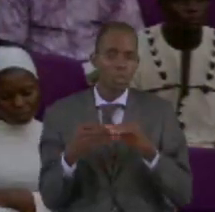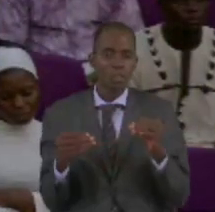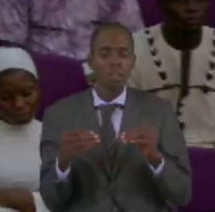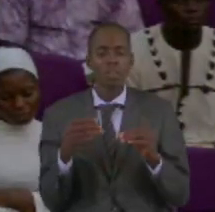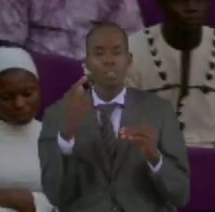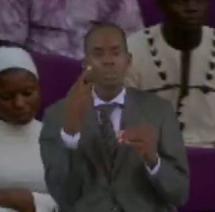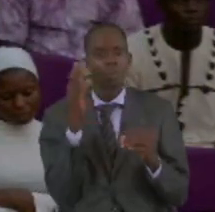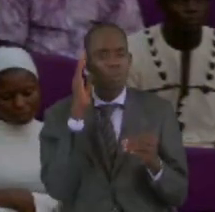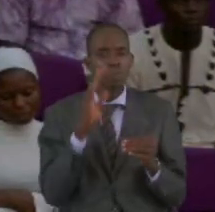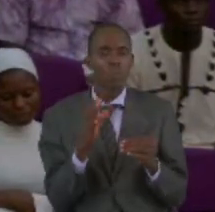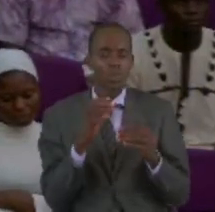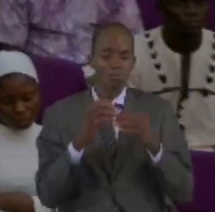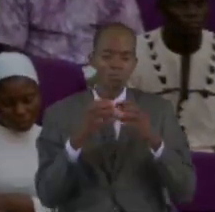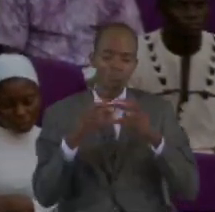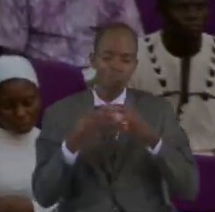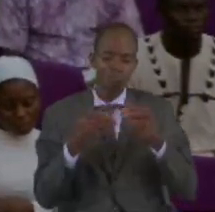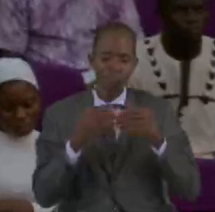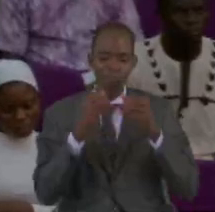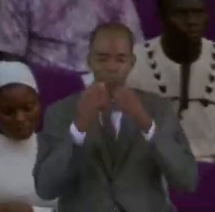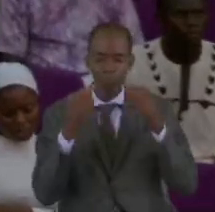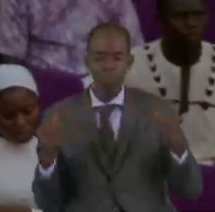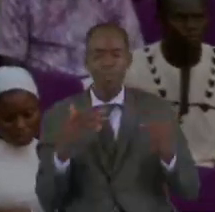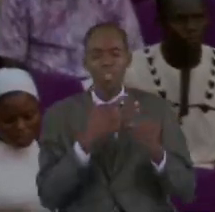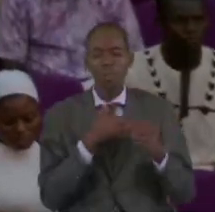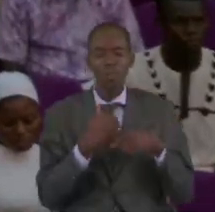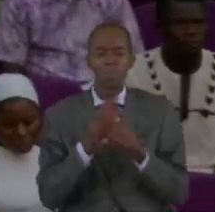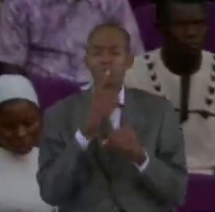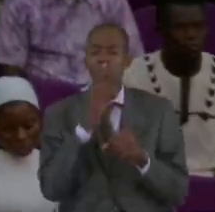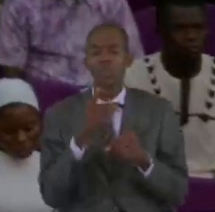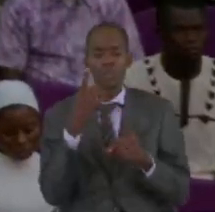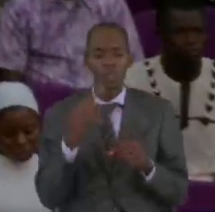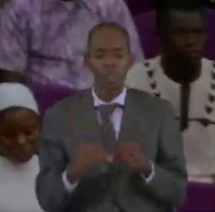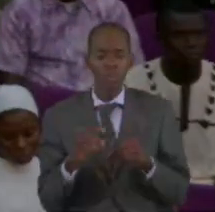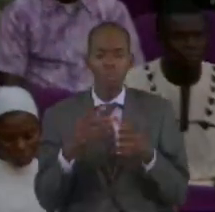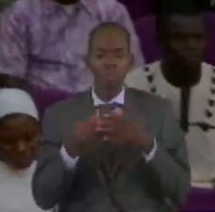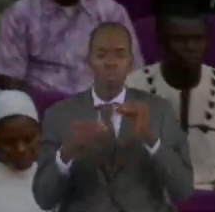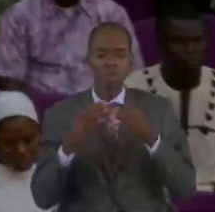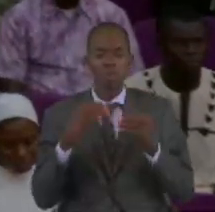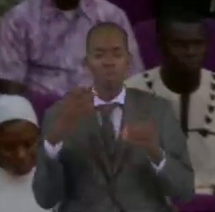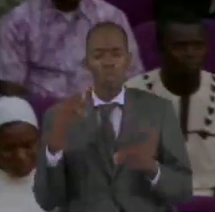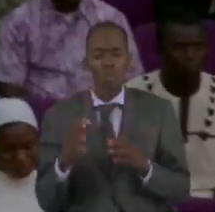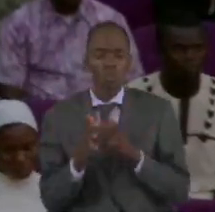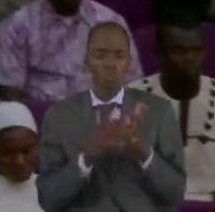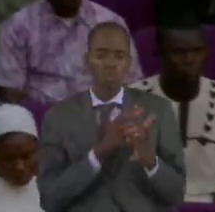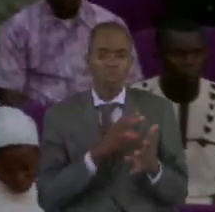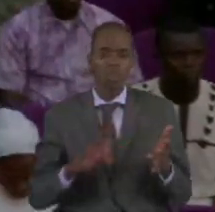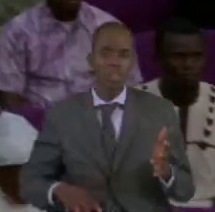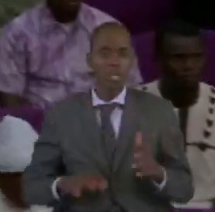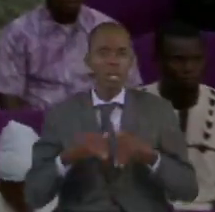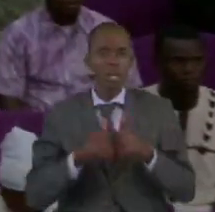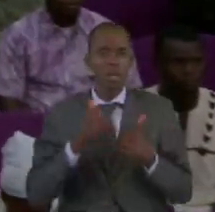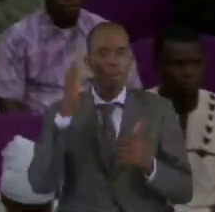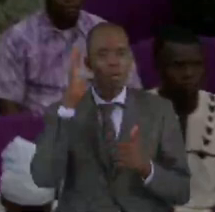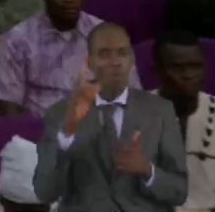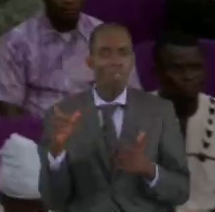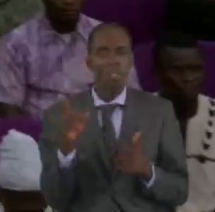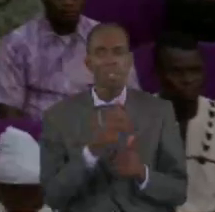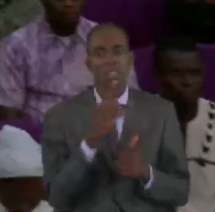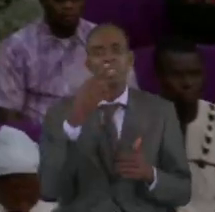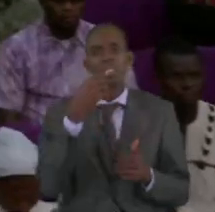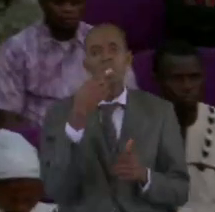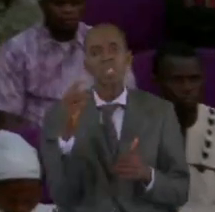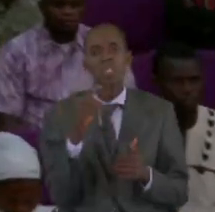Ils déchirent et ils déchirent le message de Jésus-Christ. Comment pourraient-ils